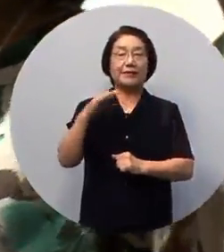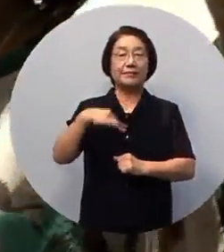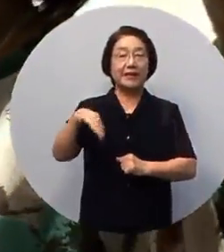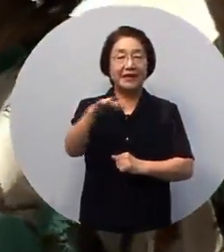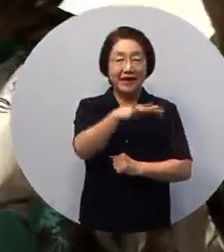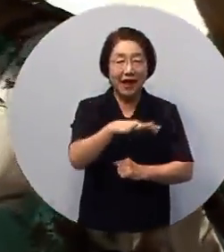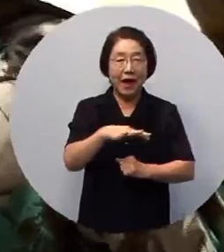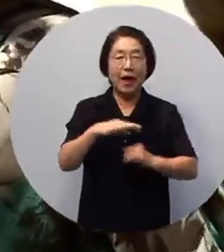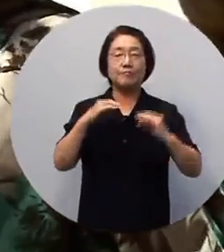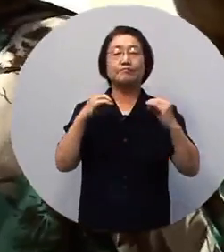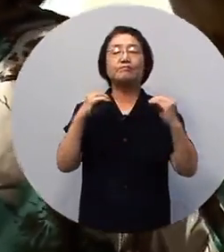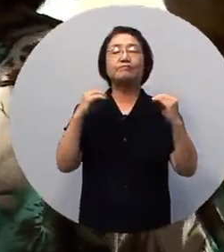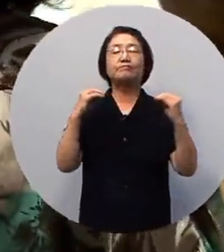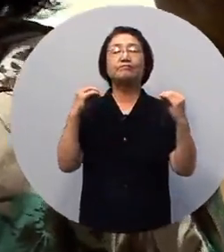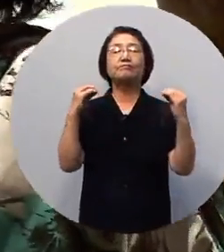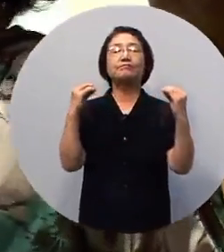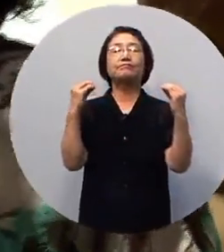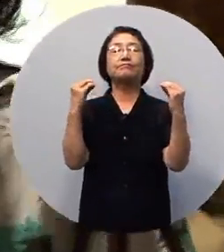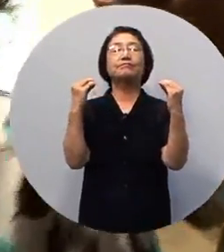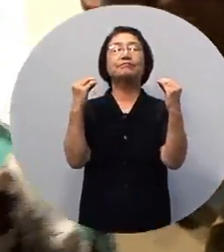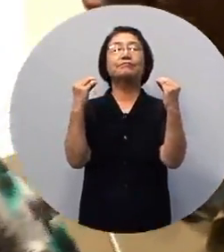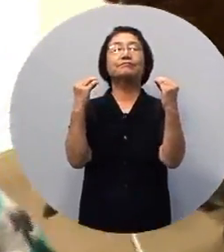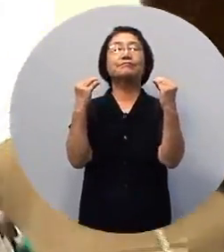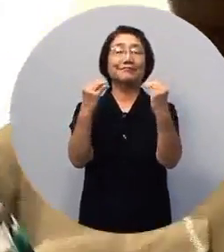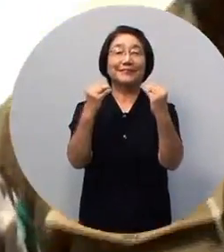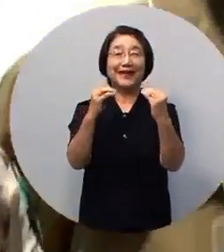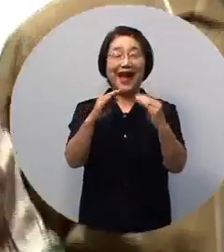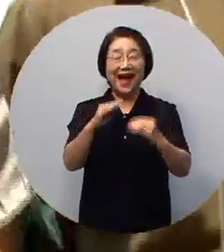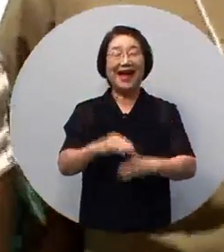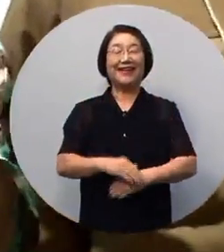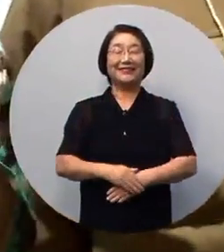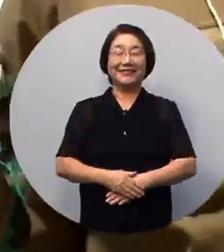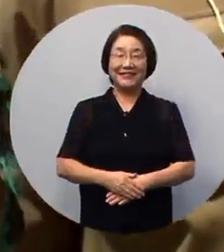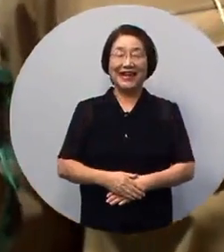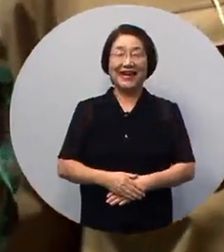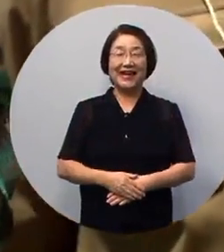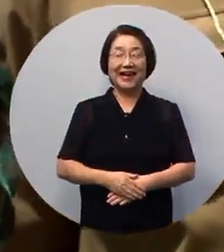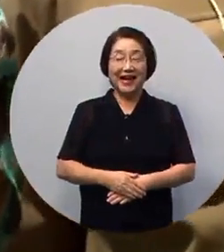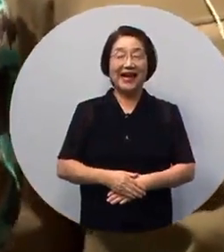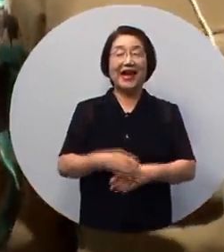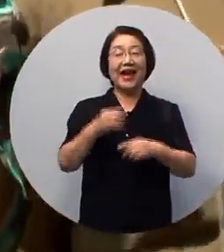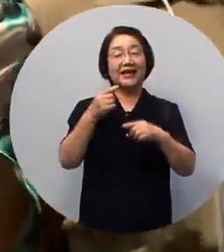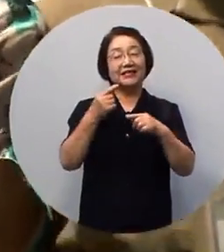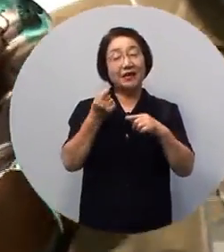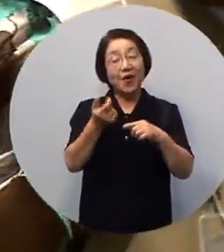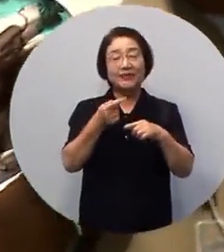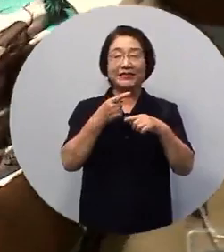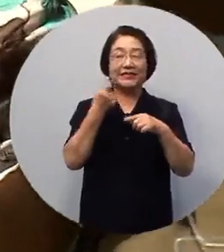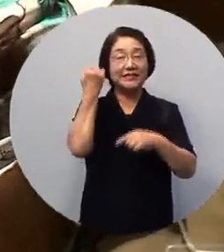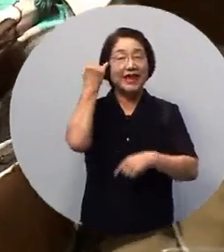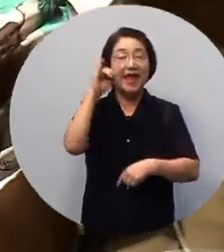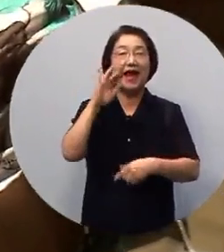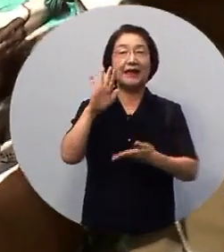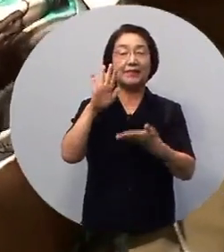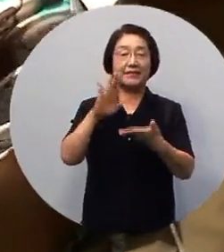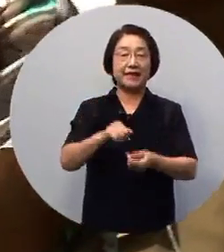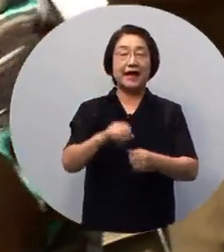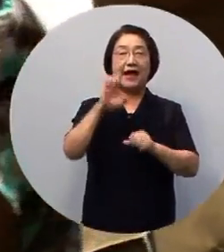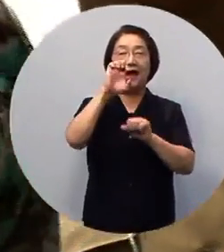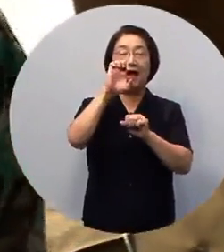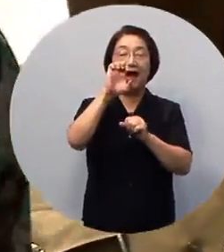言葉に詰まってしまって、ちょっとこれは今後の課題じゃないかなと。一応ちょろちょろ意見が出たのが、江ノ